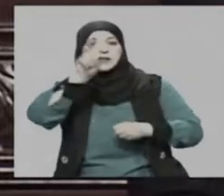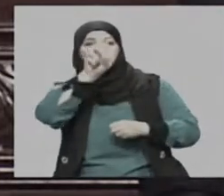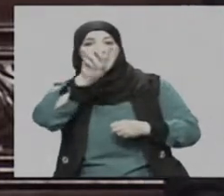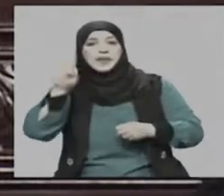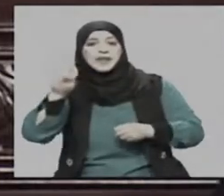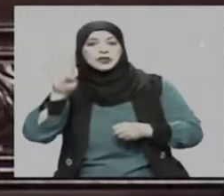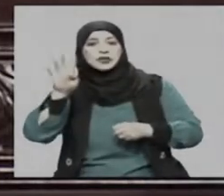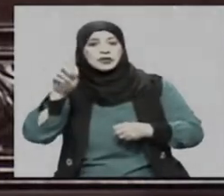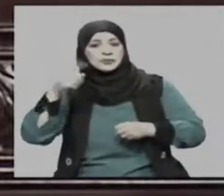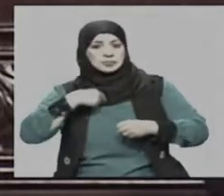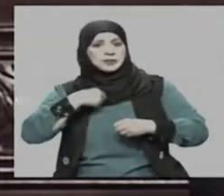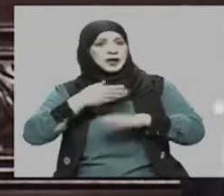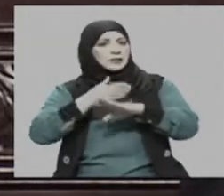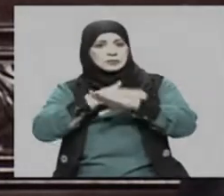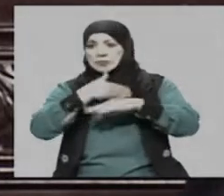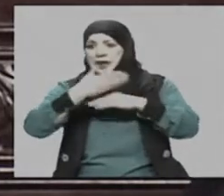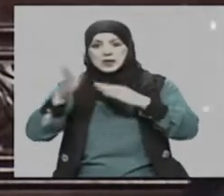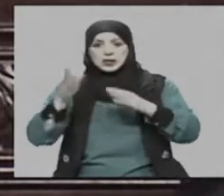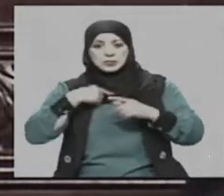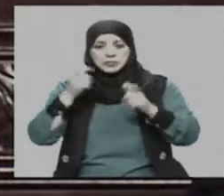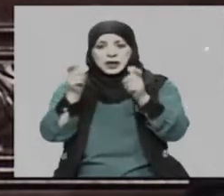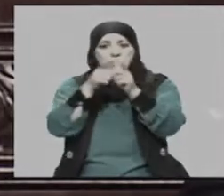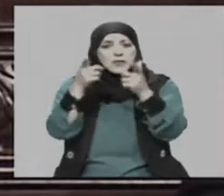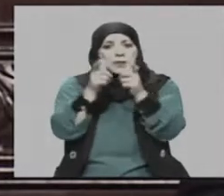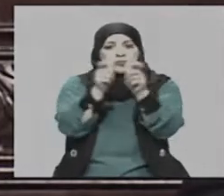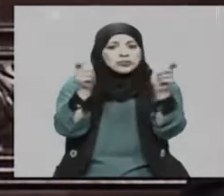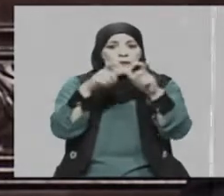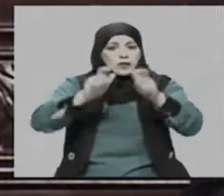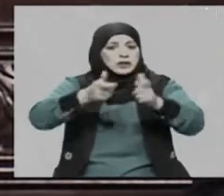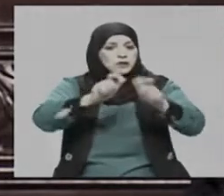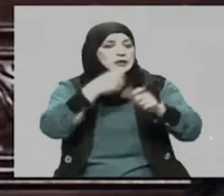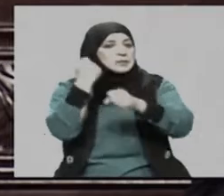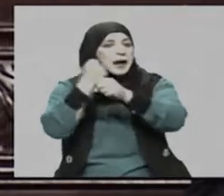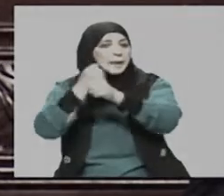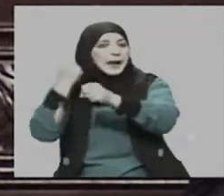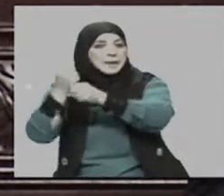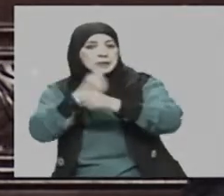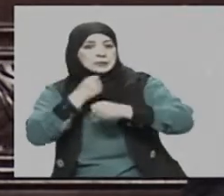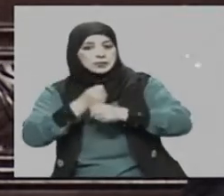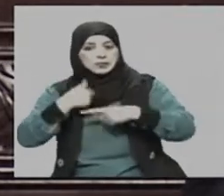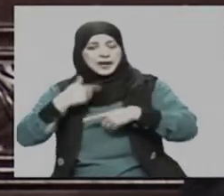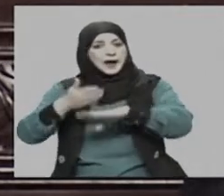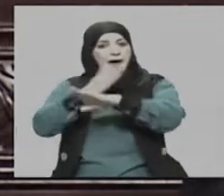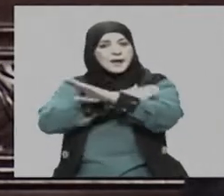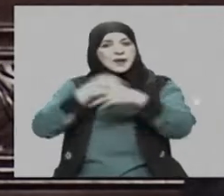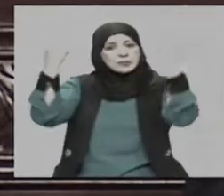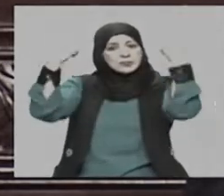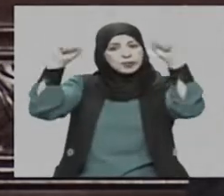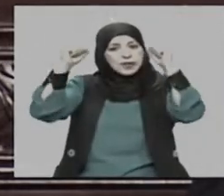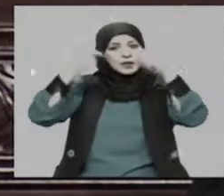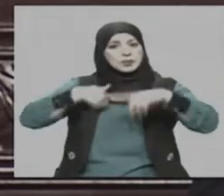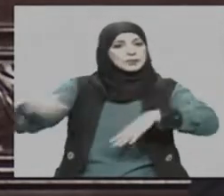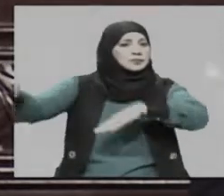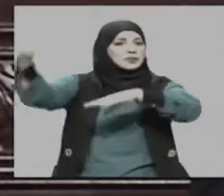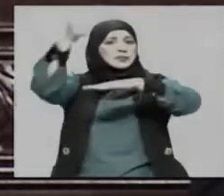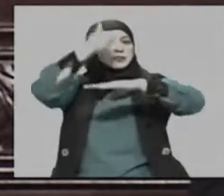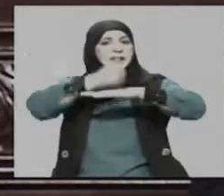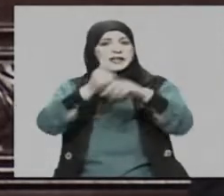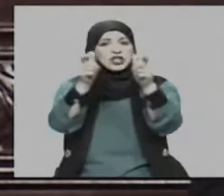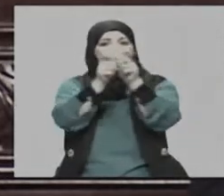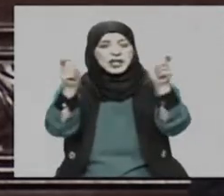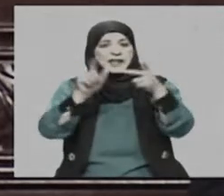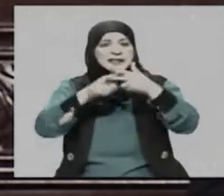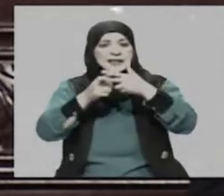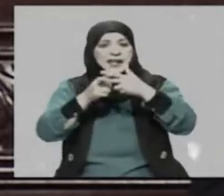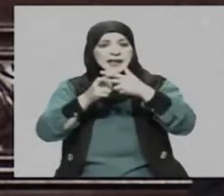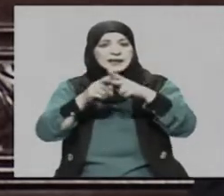2014 كانت عندي برشا عروض متاع عمل أنا قبل ما تجي الثورة كنت على رأس أكبر شركة صناعية